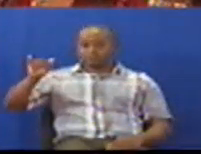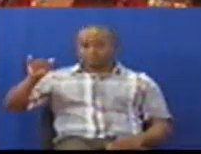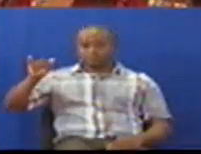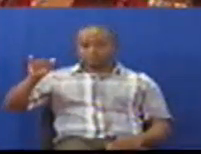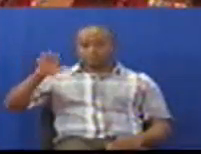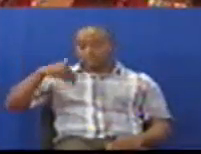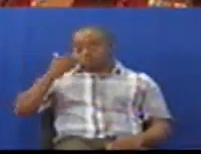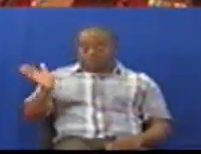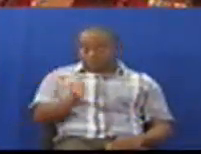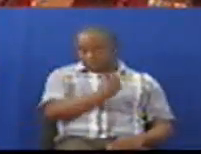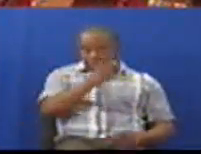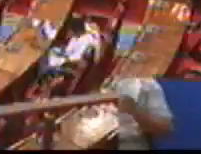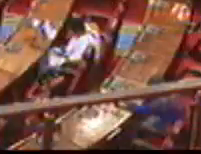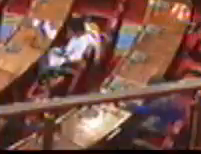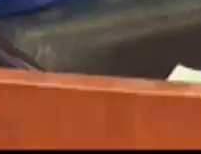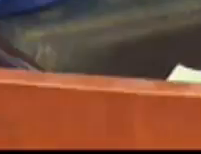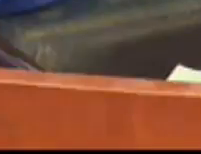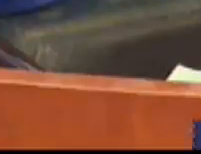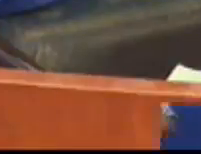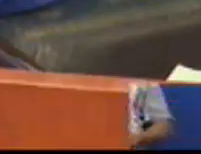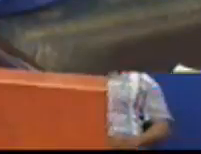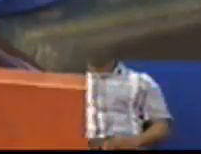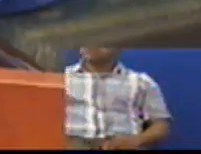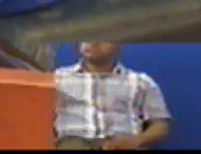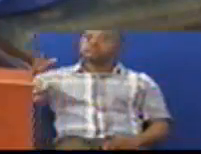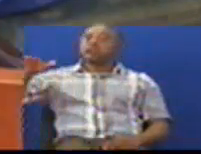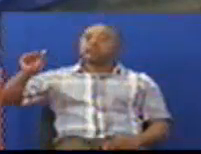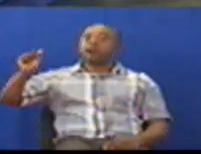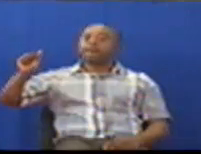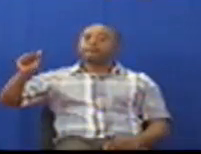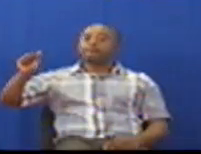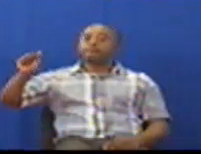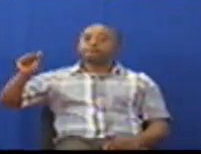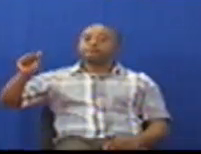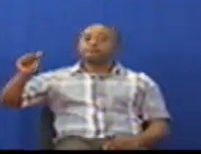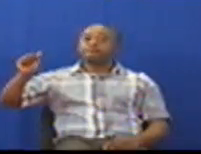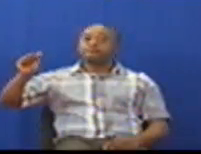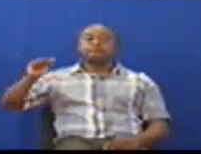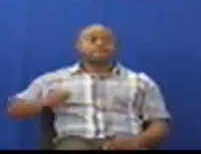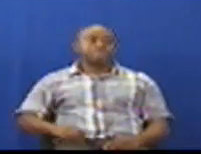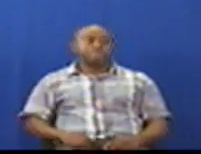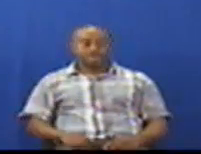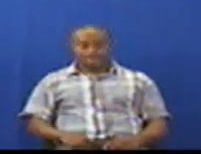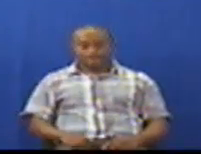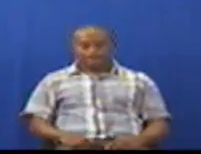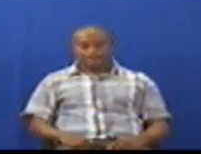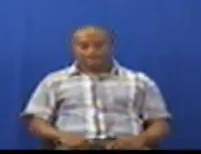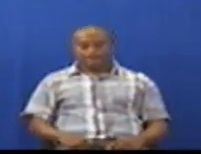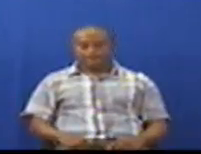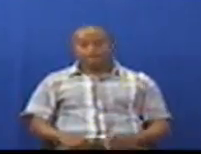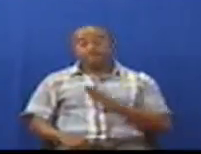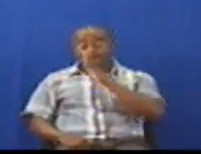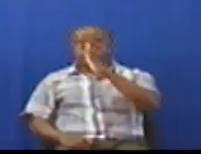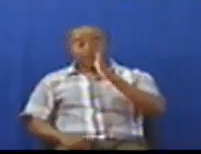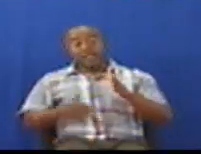Magdalena Hamis Sakaya. Mheshimiwa Mohamed Omar Mchengerwa ajiandae. Asante mheshimiwa